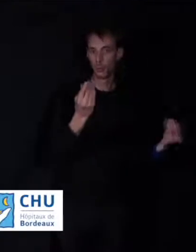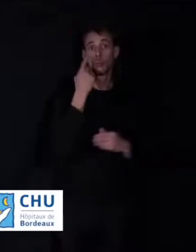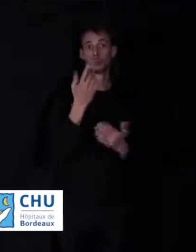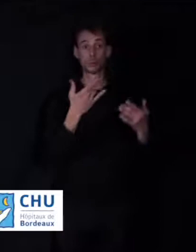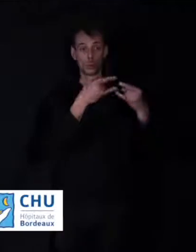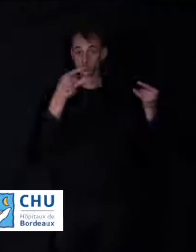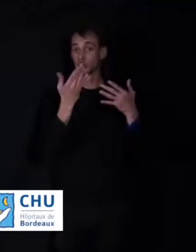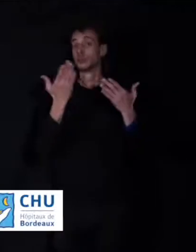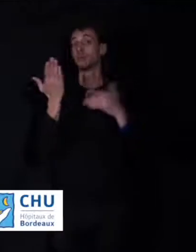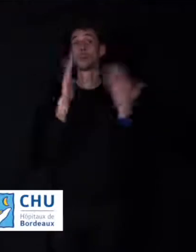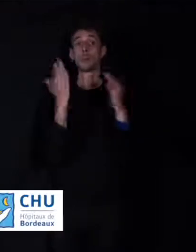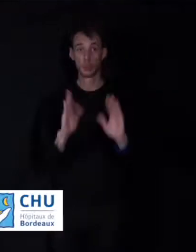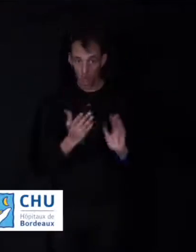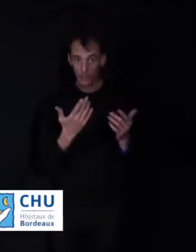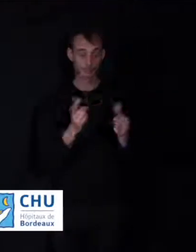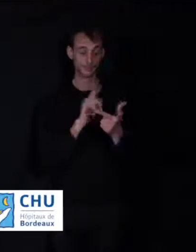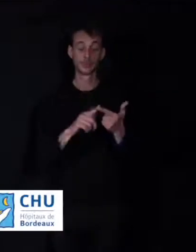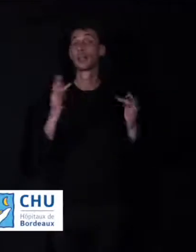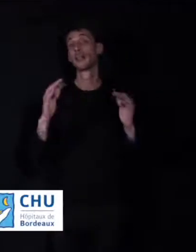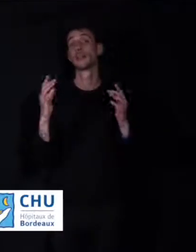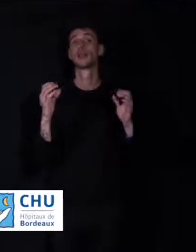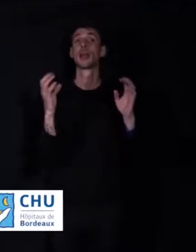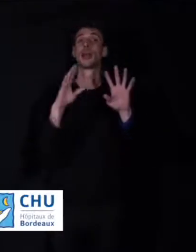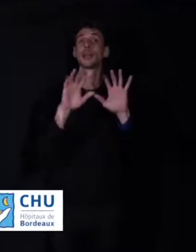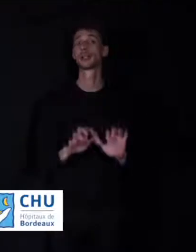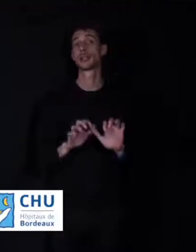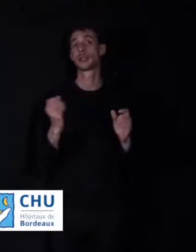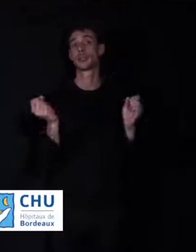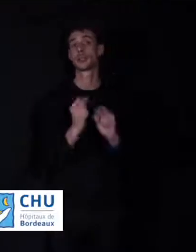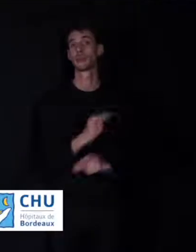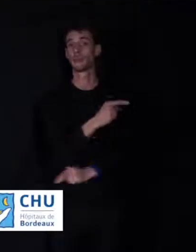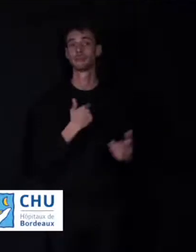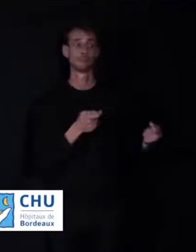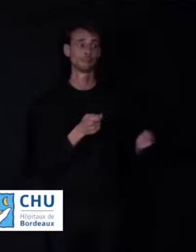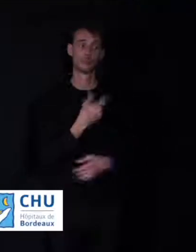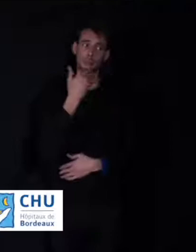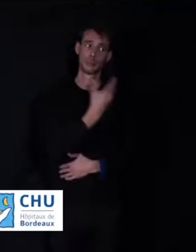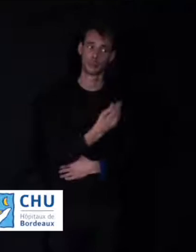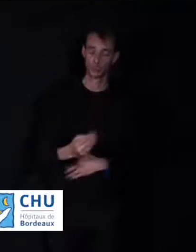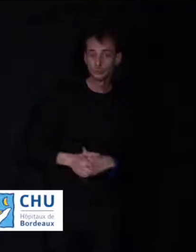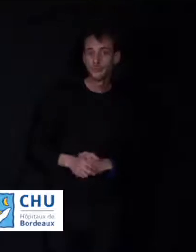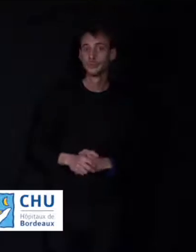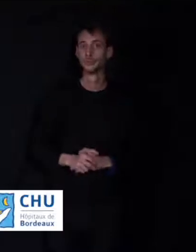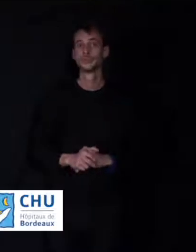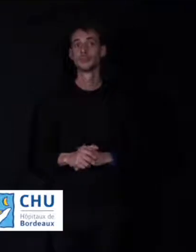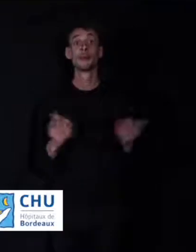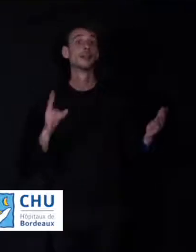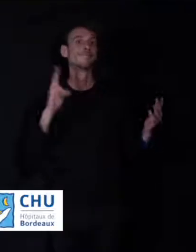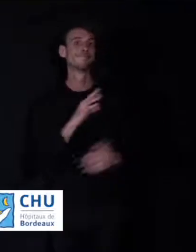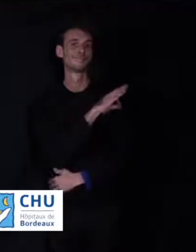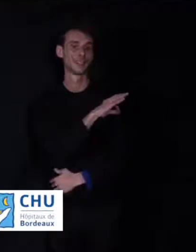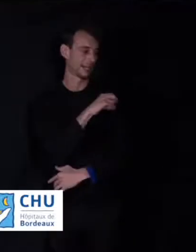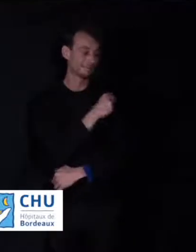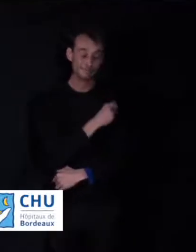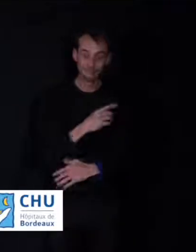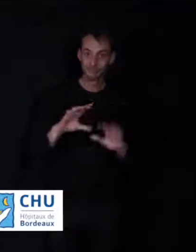chat. Donc, la vaccination en question, et quelle question, vous me direz actuellement, c'est un sujet on ne